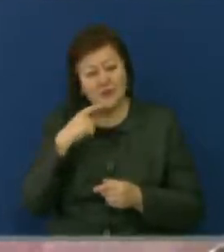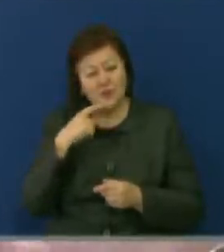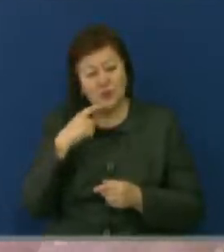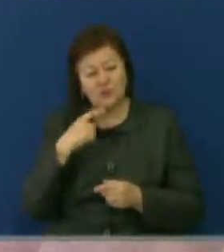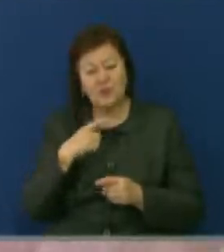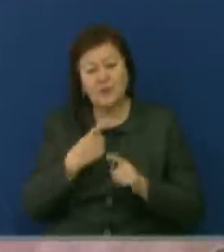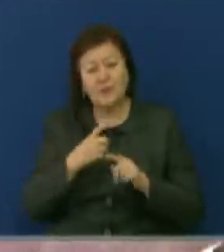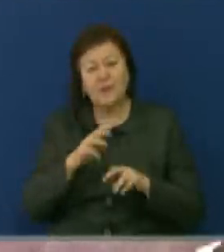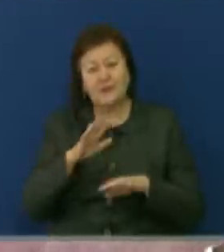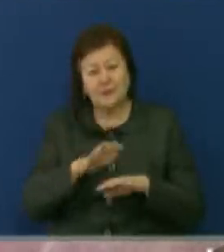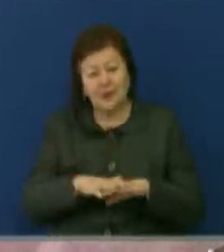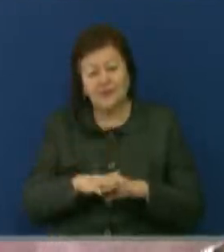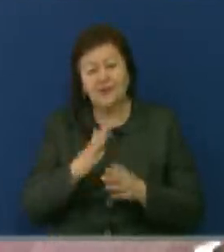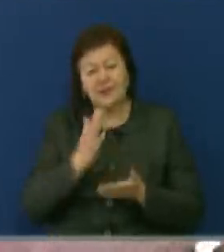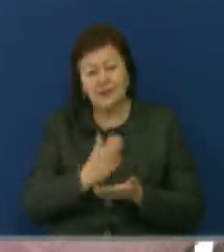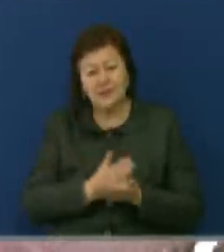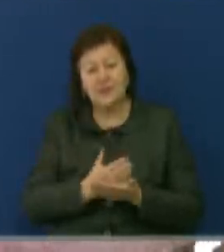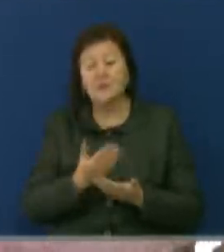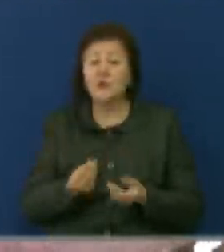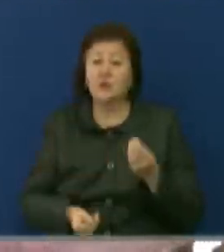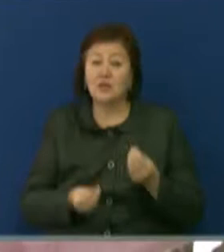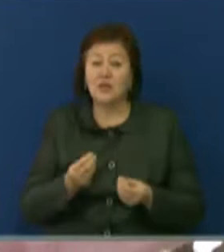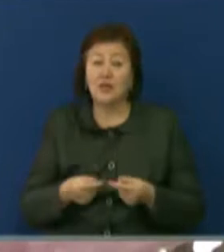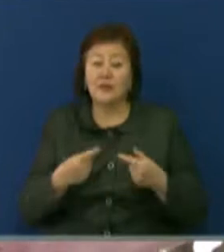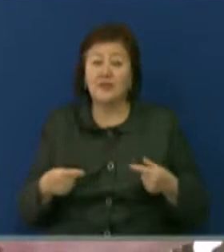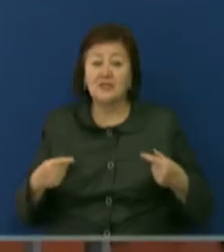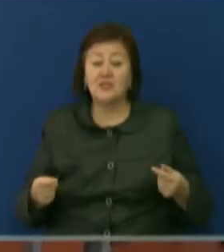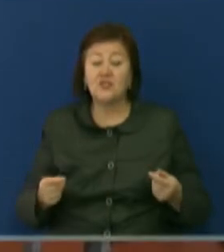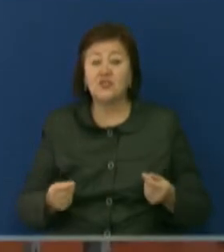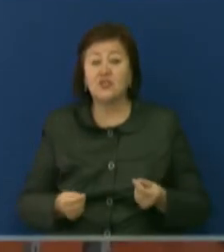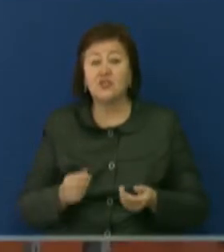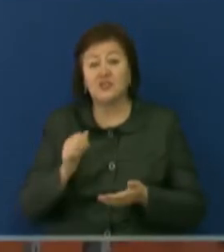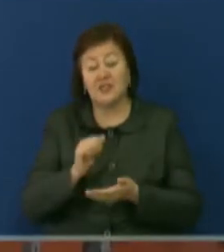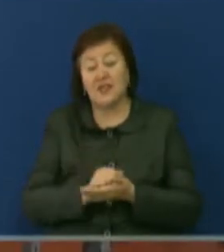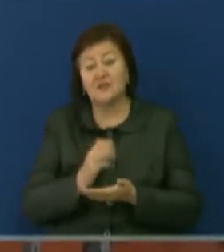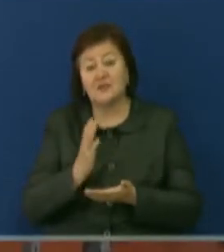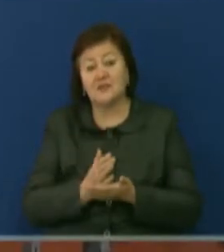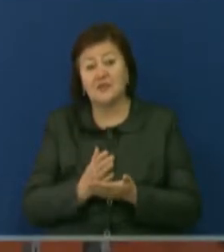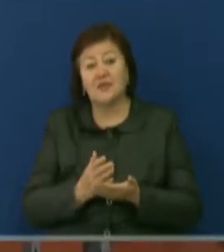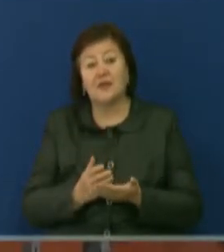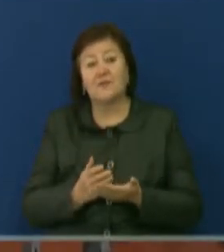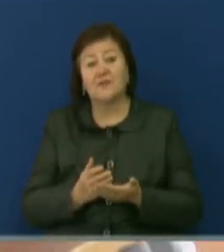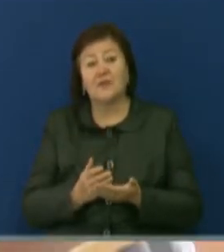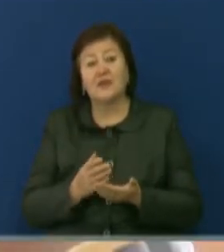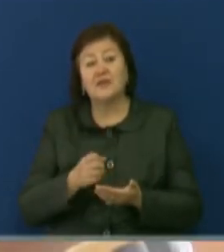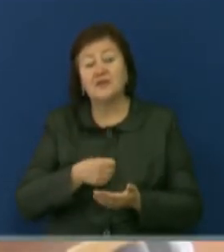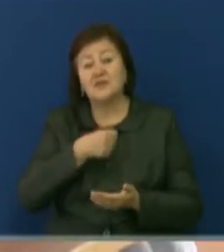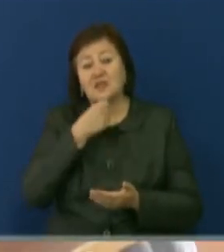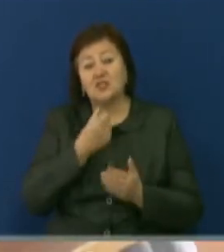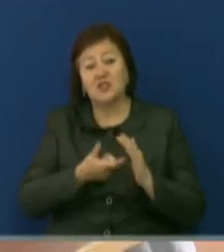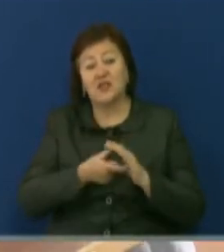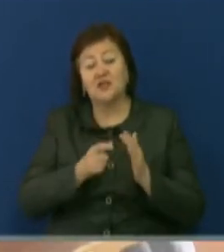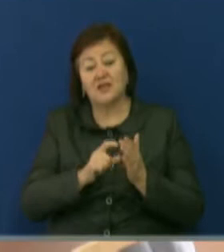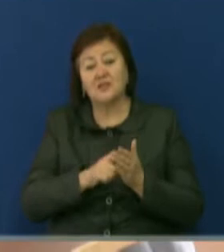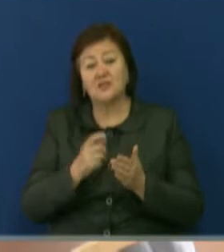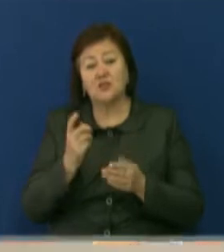қызықты сабақтар өтеді. Біз мұнда ойнаймыз, түрлі жаттығулар жасаймыз. Бастауыш сыныптардан бөлек жазғы мектепте жоғары сынып оқушылары да